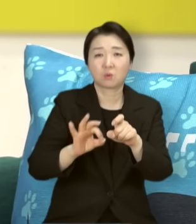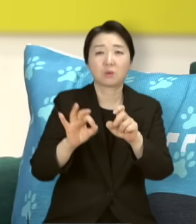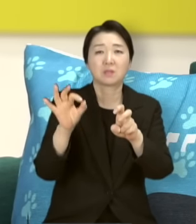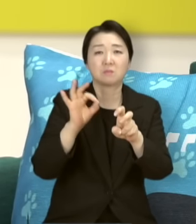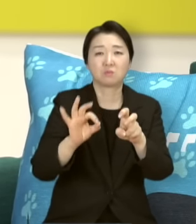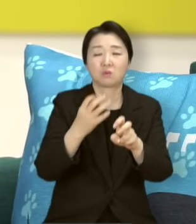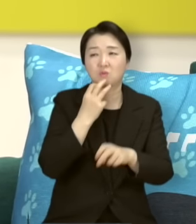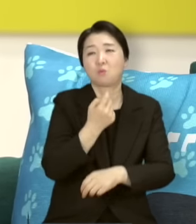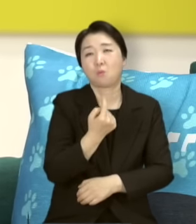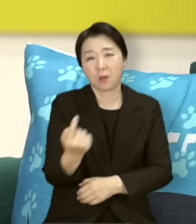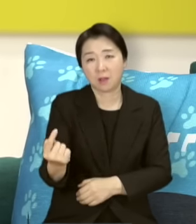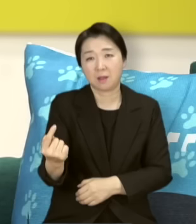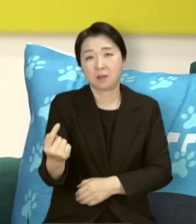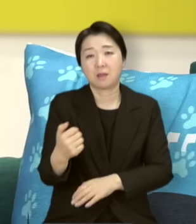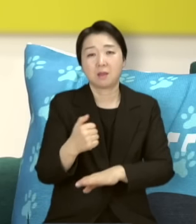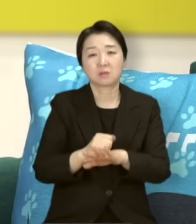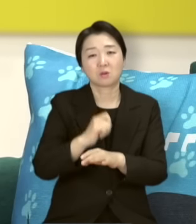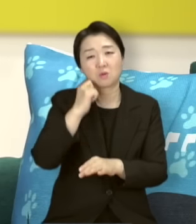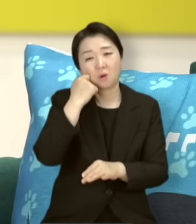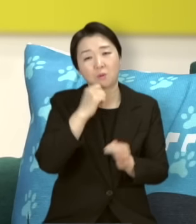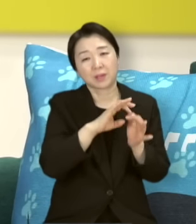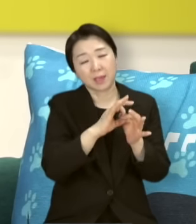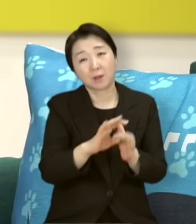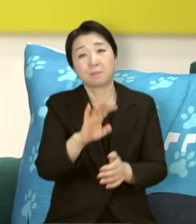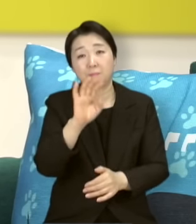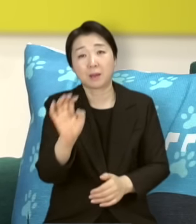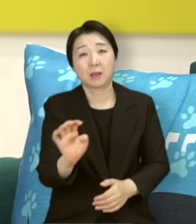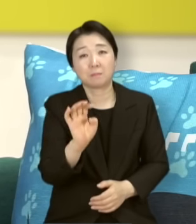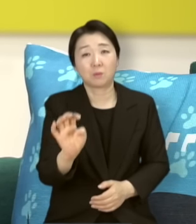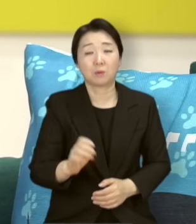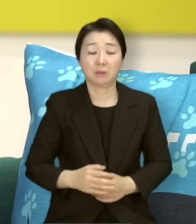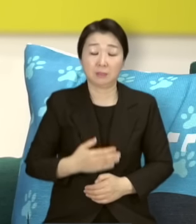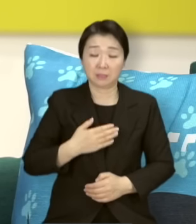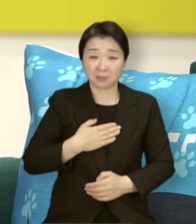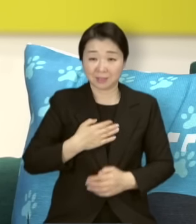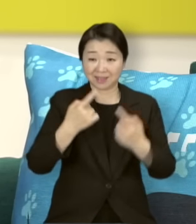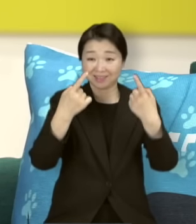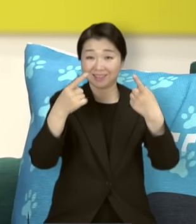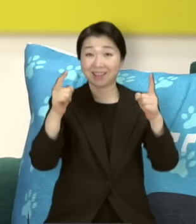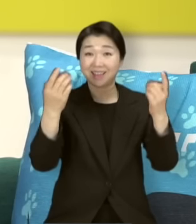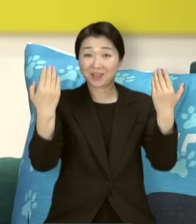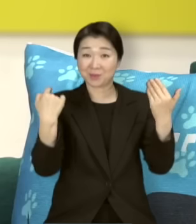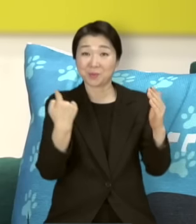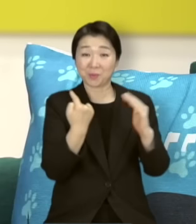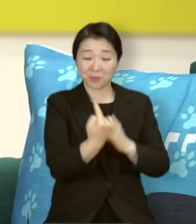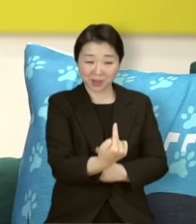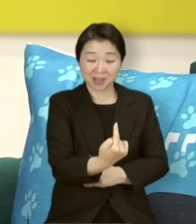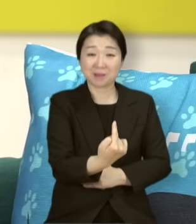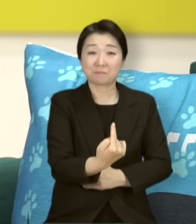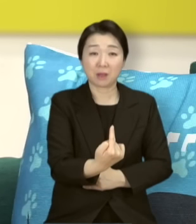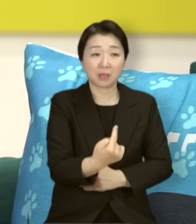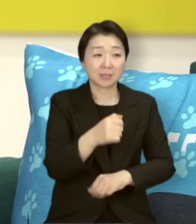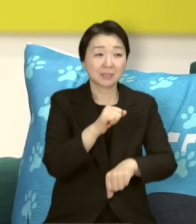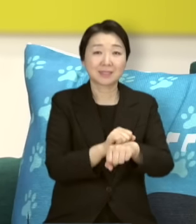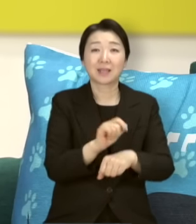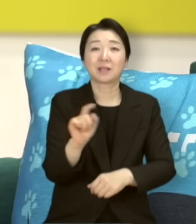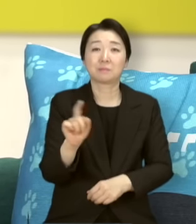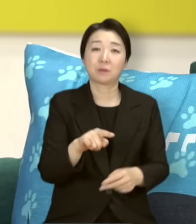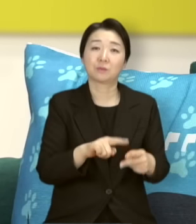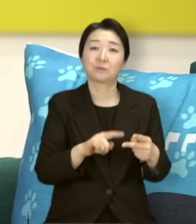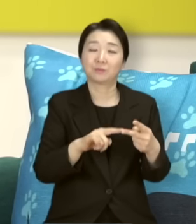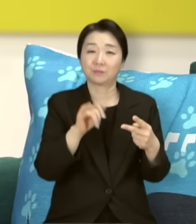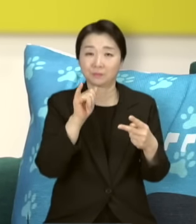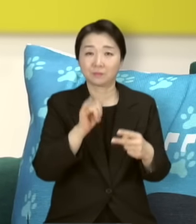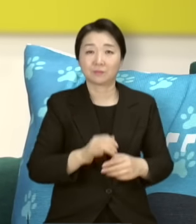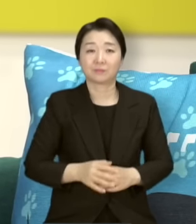어려움들이 있지요. 네. 근데 그럼에도 불구하고 제가 우성대학에 와서 참 이거는 잘하는 거다 하고 보는 것이 네. 한 두